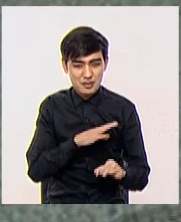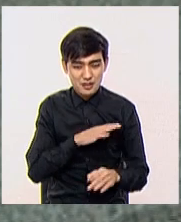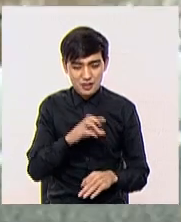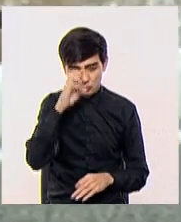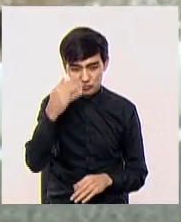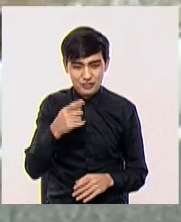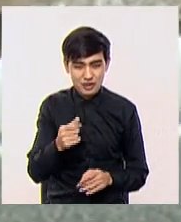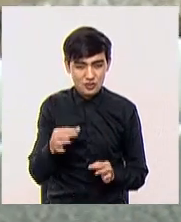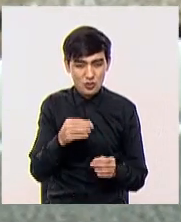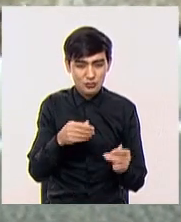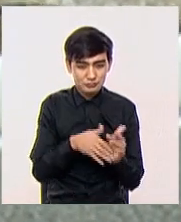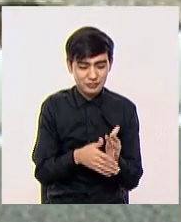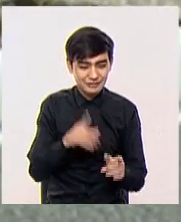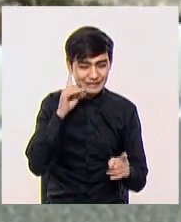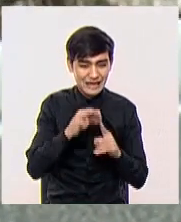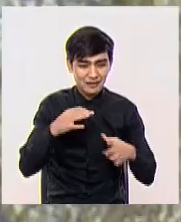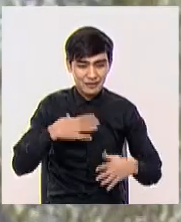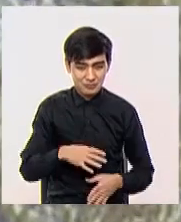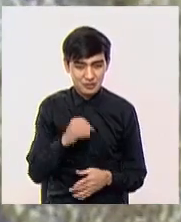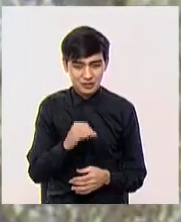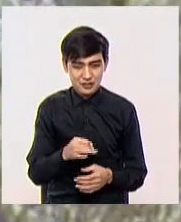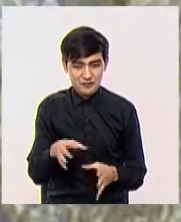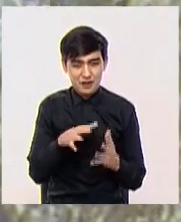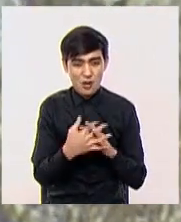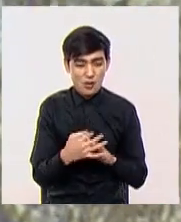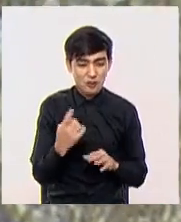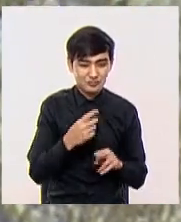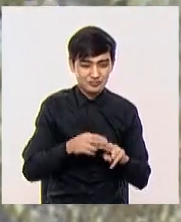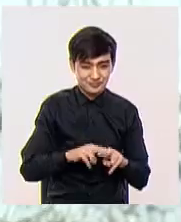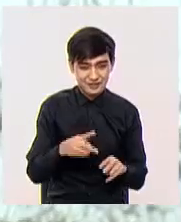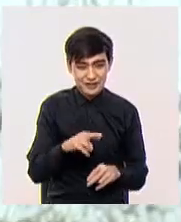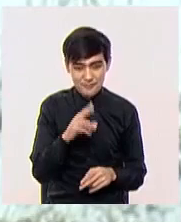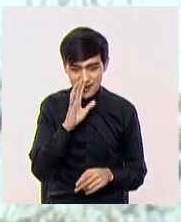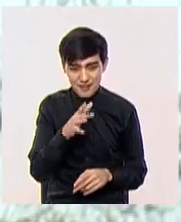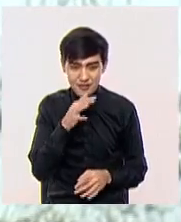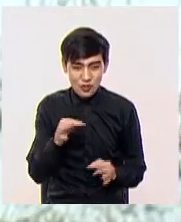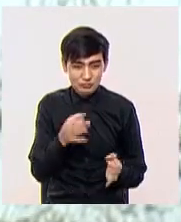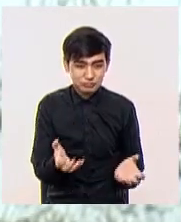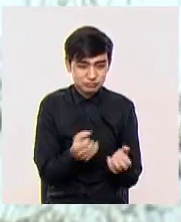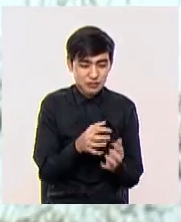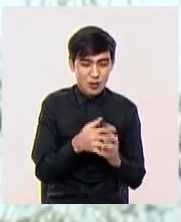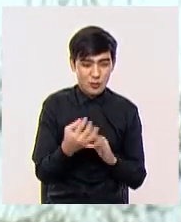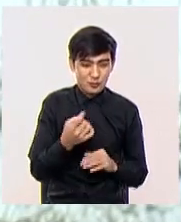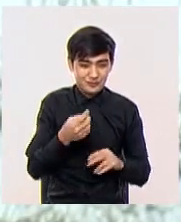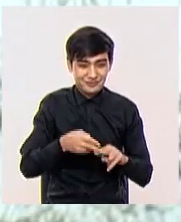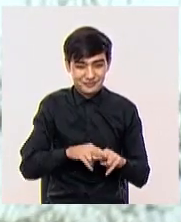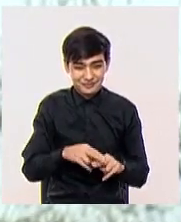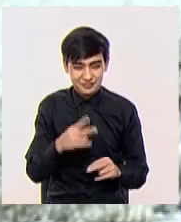деньги расходовались не по назначению, без учета нужд сельчан. Например, за последние 5 лет на поддержку аграриев выделено